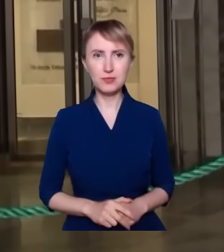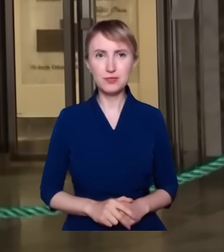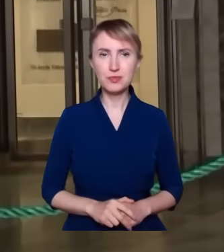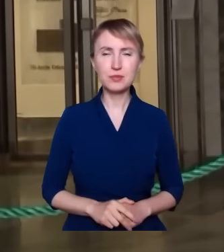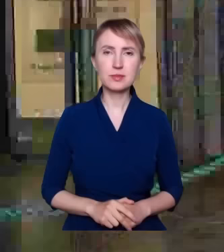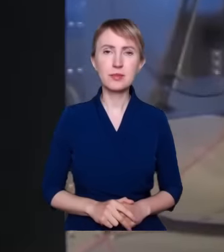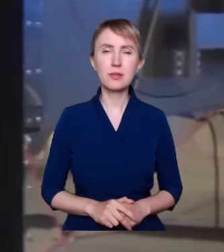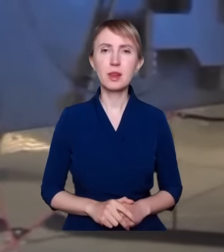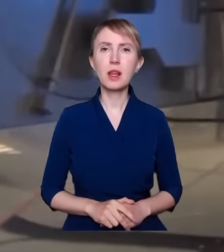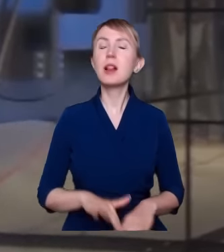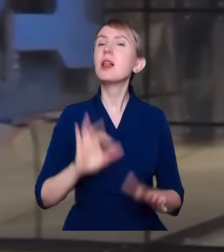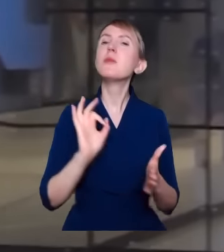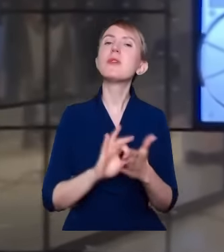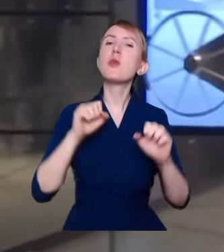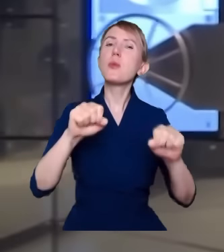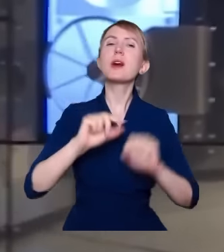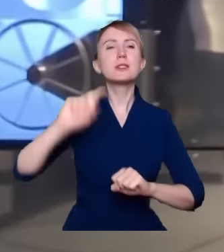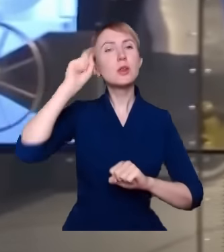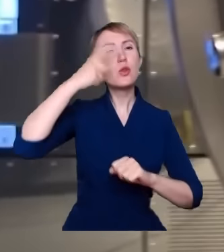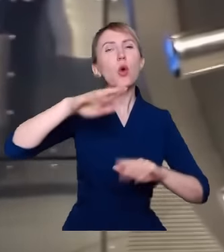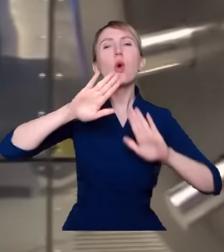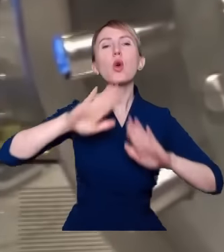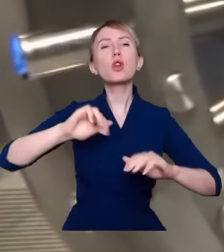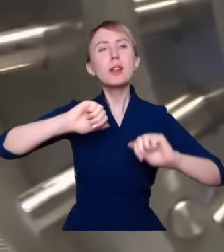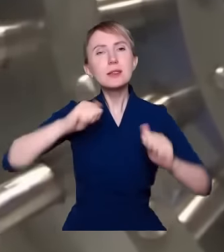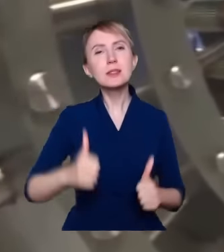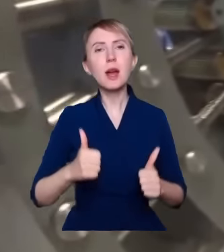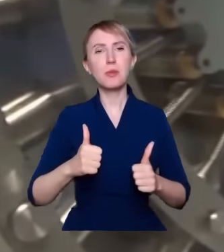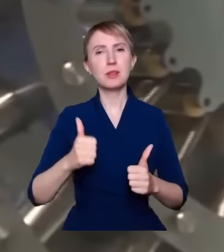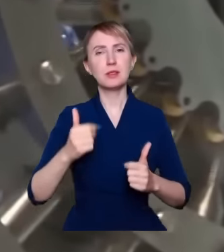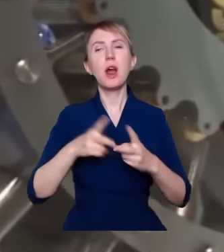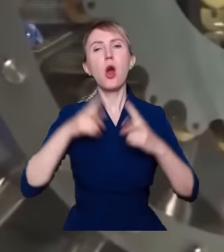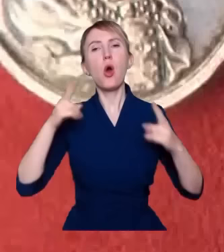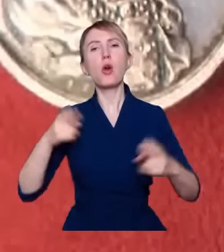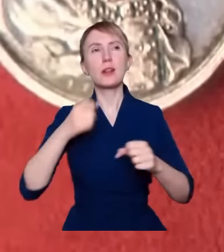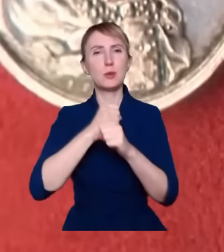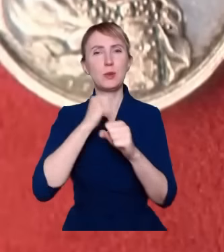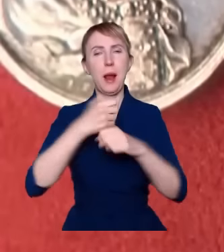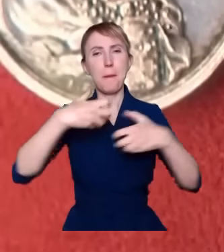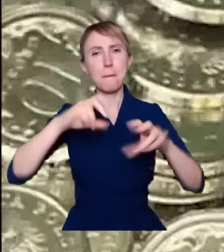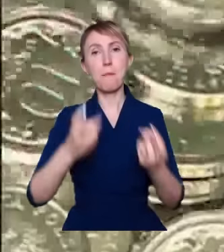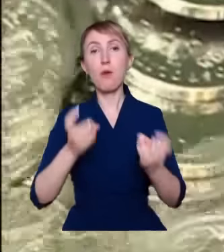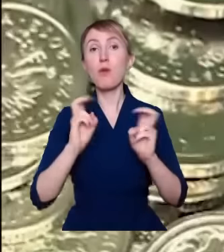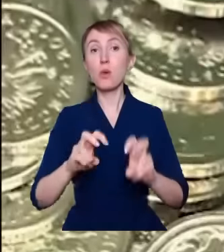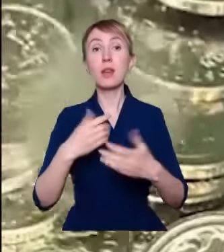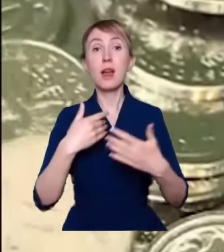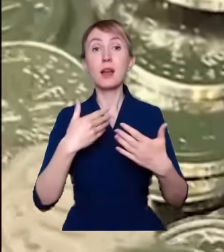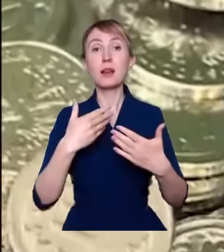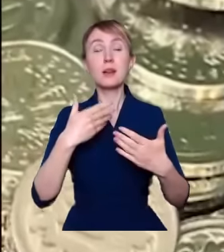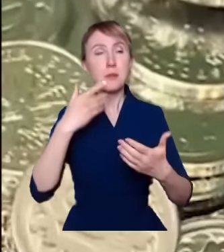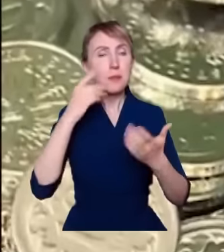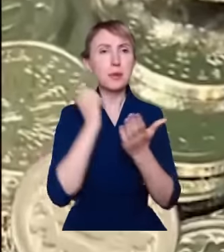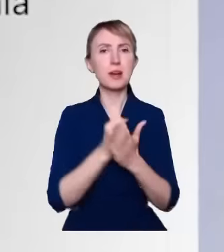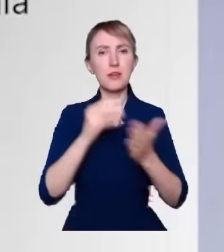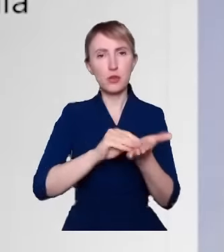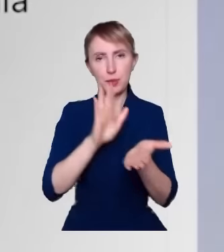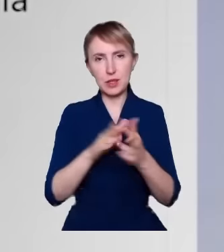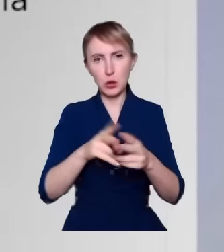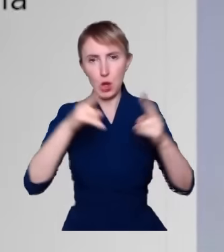niezależności banku centralnego jest ochrona stabilności mandatu jego prezesa, powoływanego na prawnie określoną kadencję. To jest